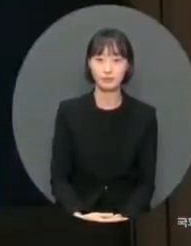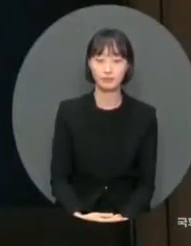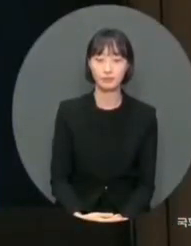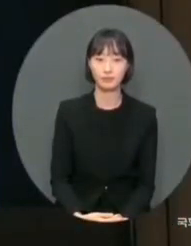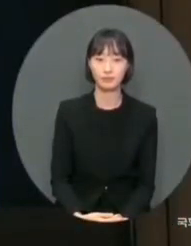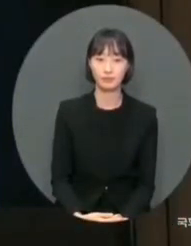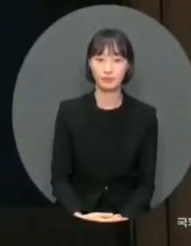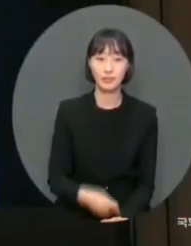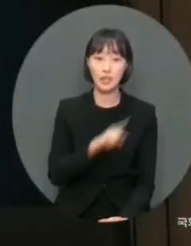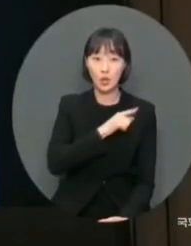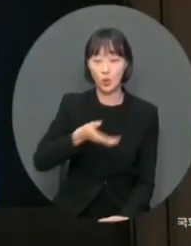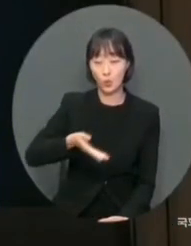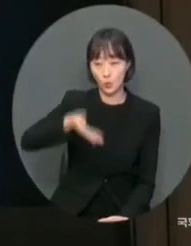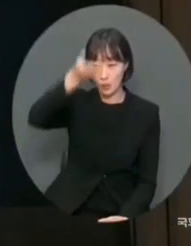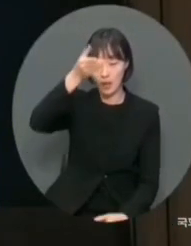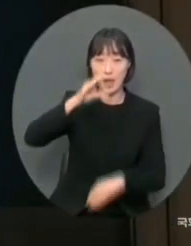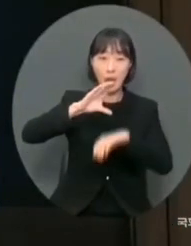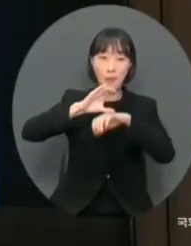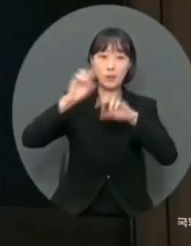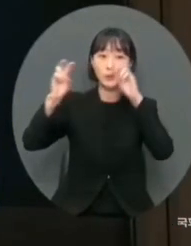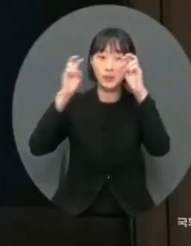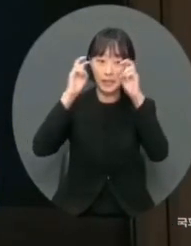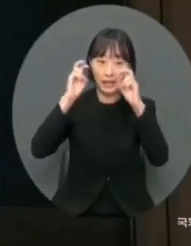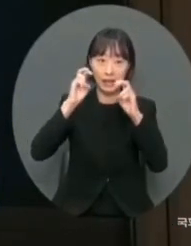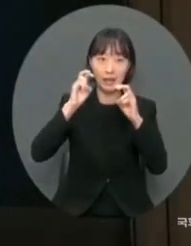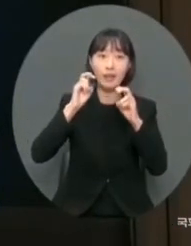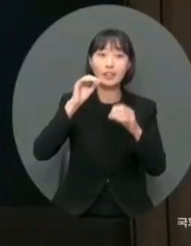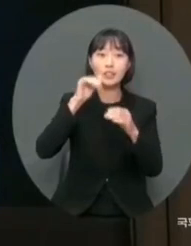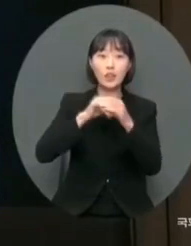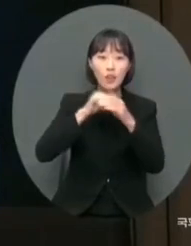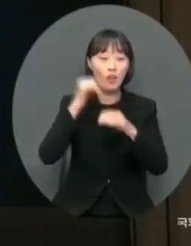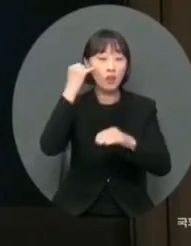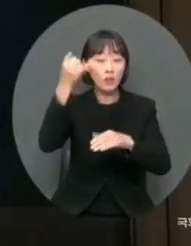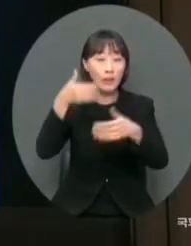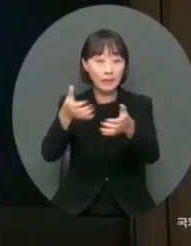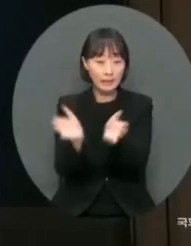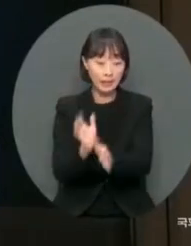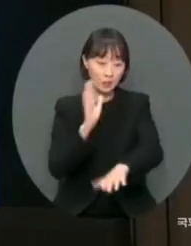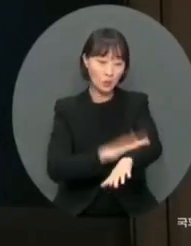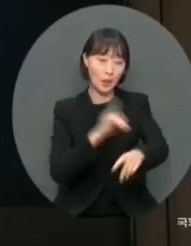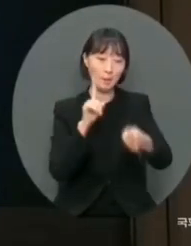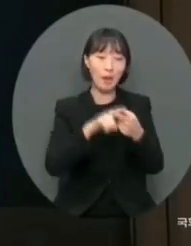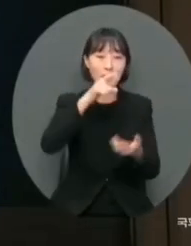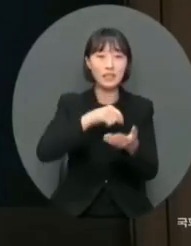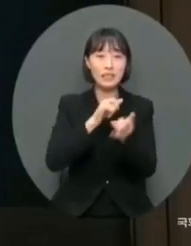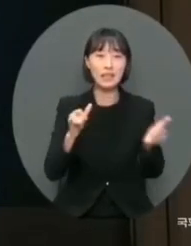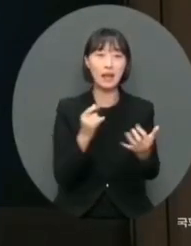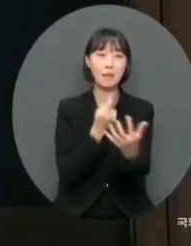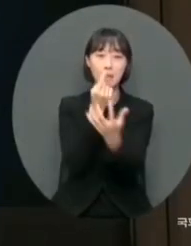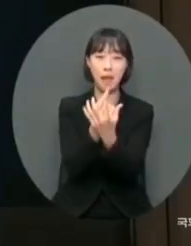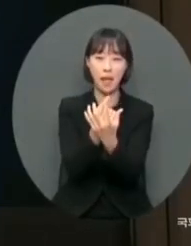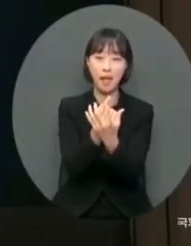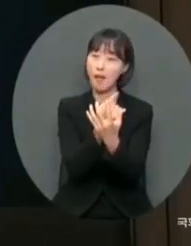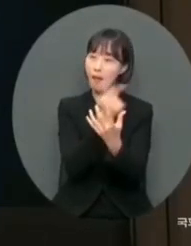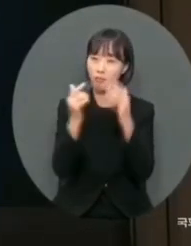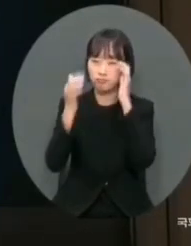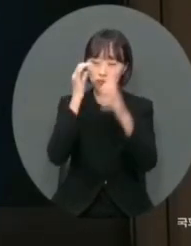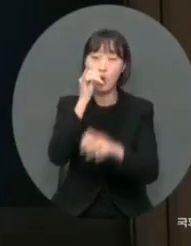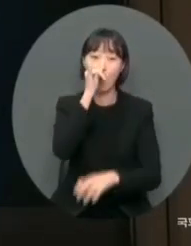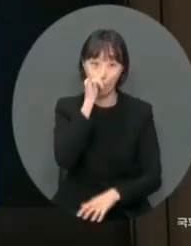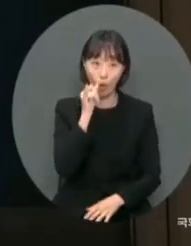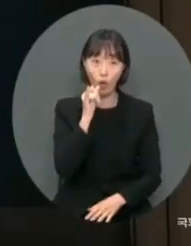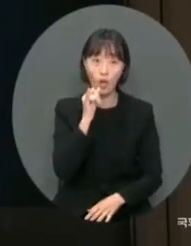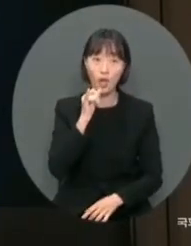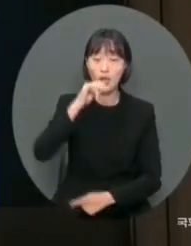보시면 제일 윗줄에 방송사 선거기획단에 좌편향 기자들이 침투, 과열 혼탁 선거가 우려되므로 경영진에 대한